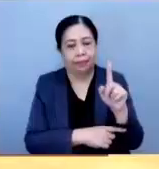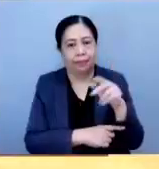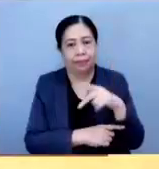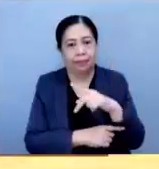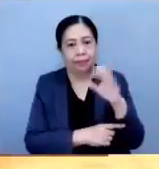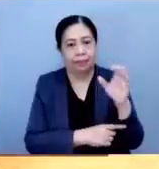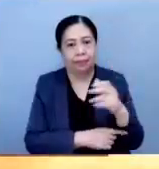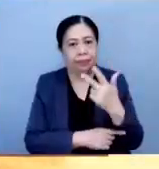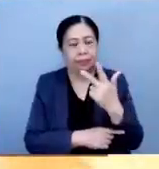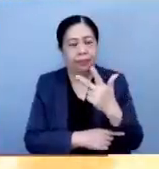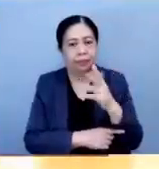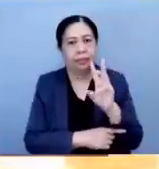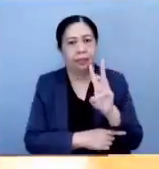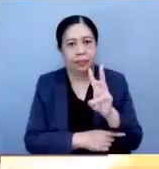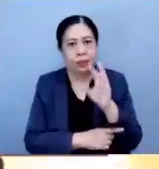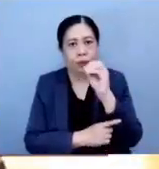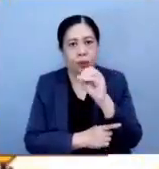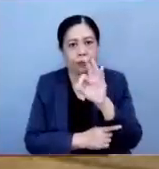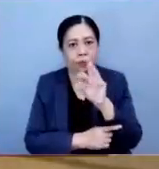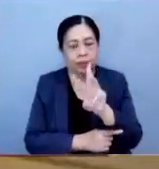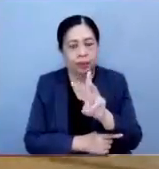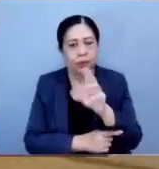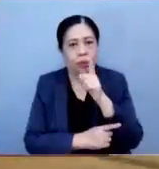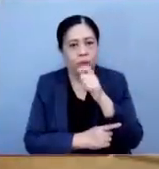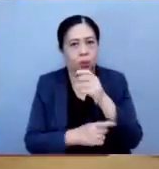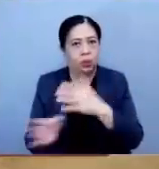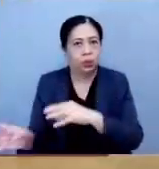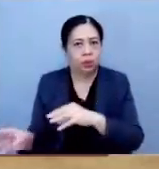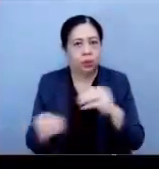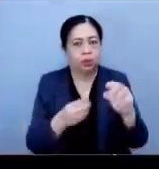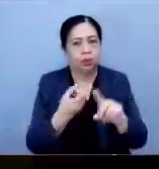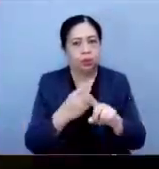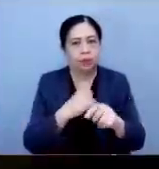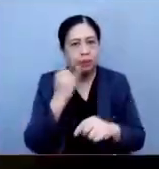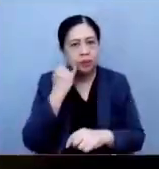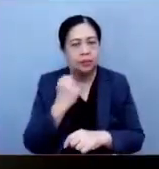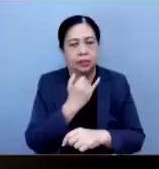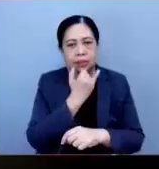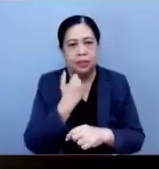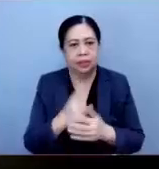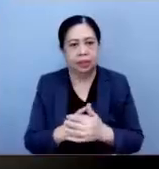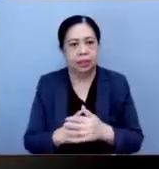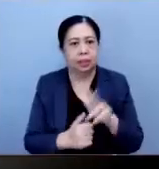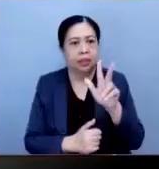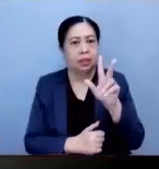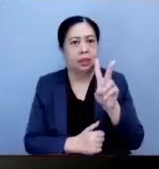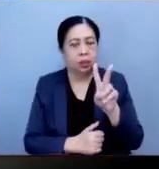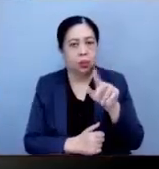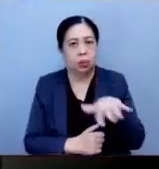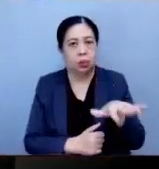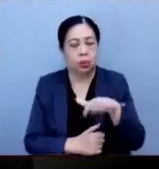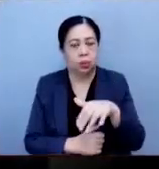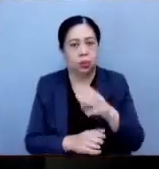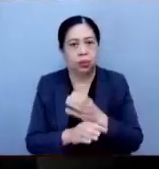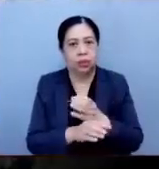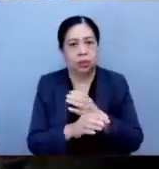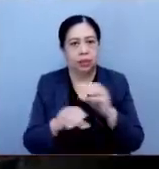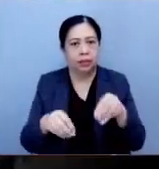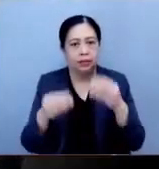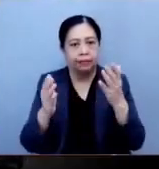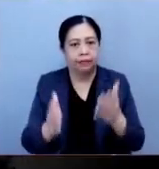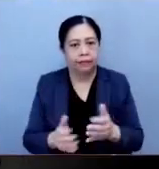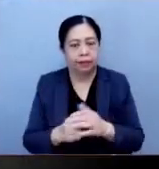ang 36 na OFW na inilikas mula sa Israel. 32 sa kanila, mga